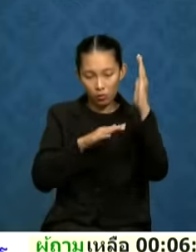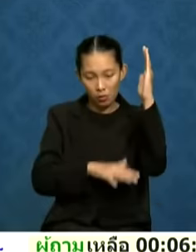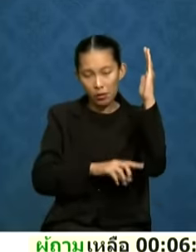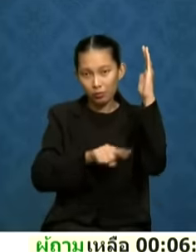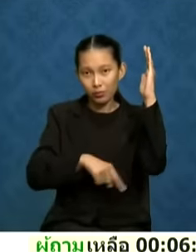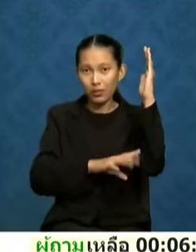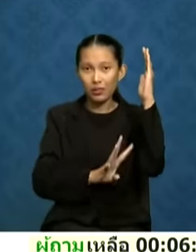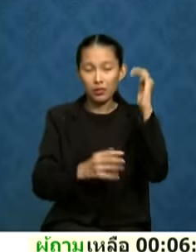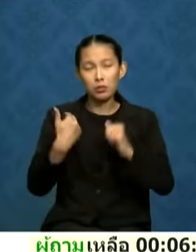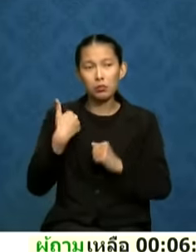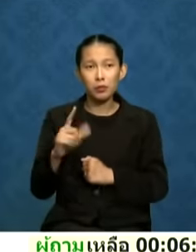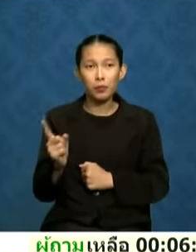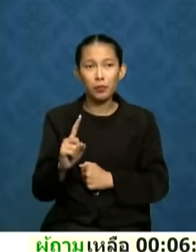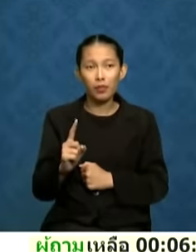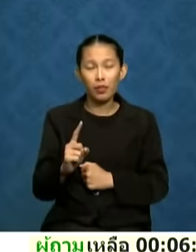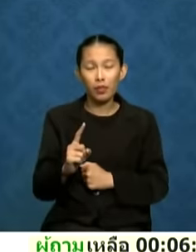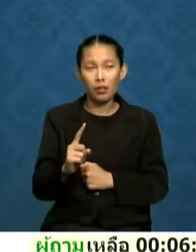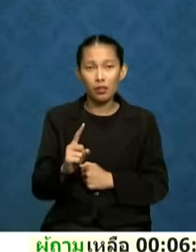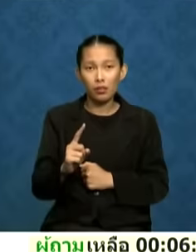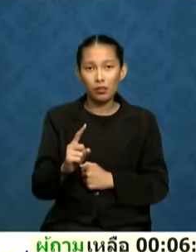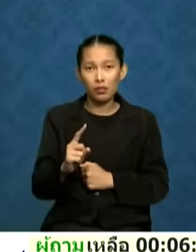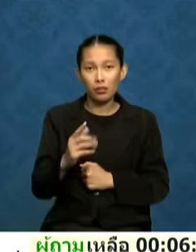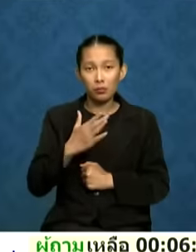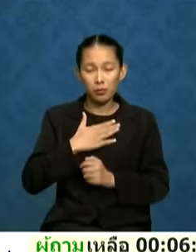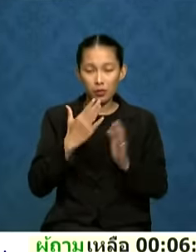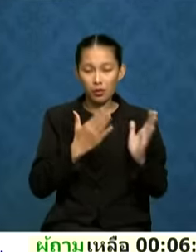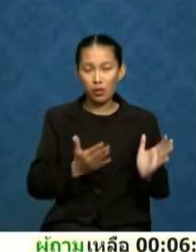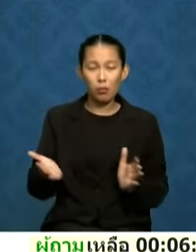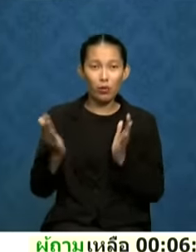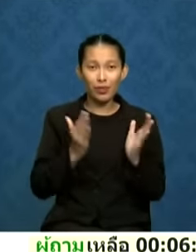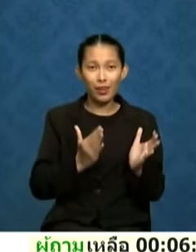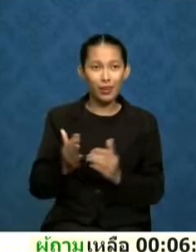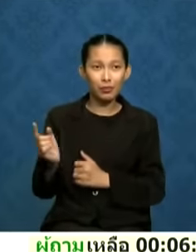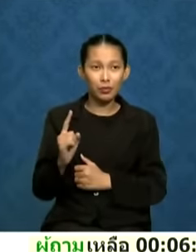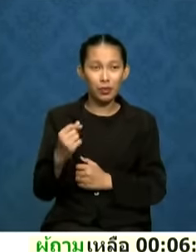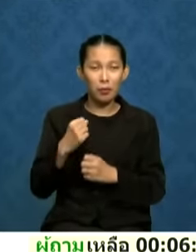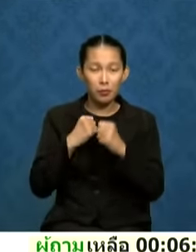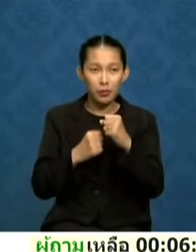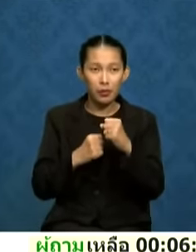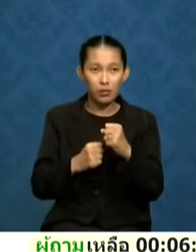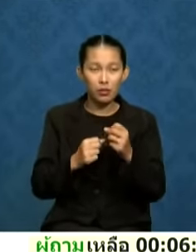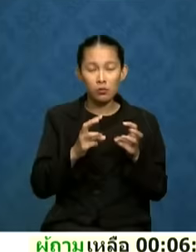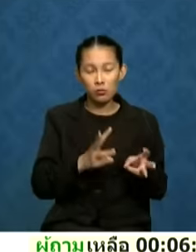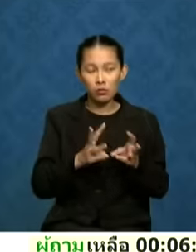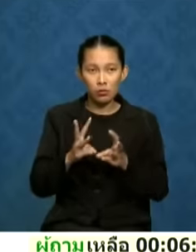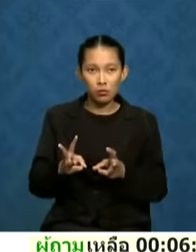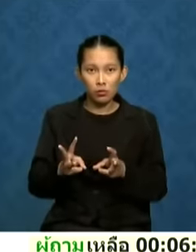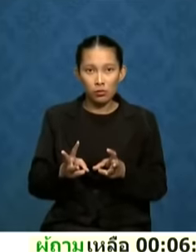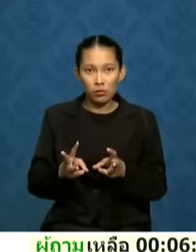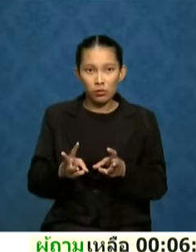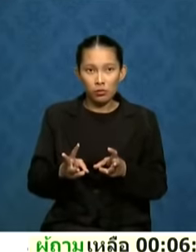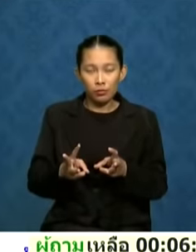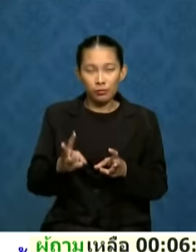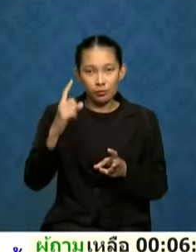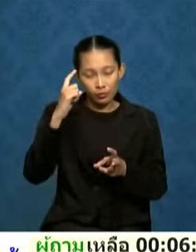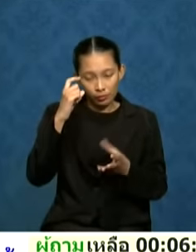ที่ับกเห็ว่าหังจากนั้นเรากมีกระบวนการในการที่พยายามที่จะปับวิธีการใน